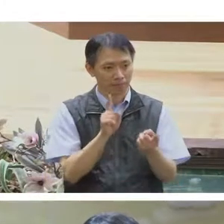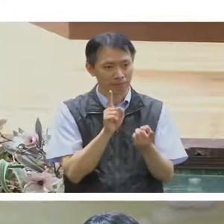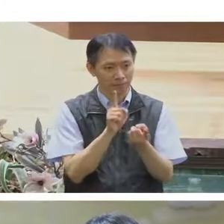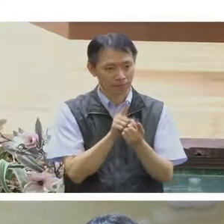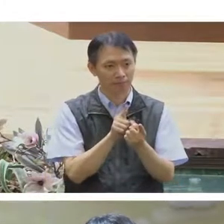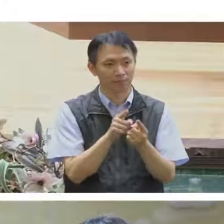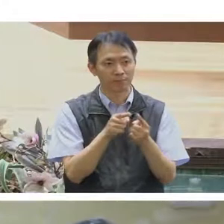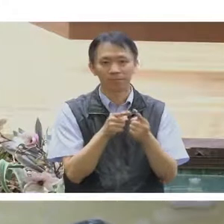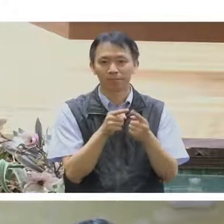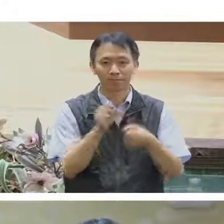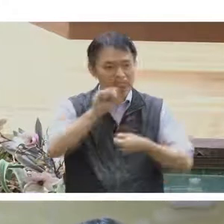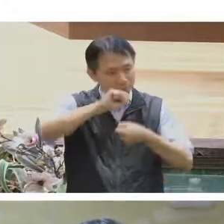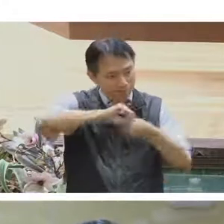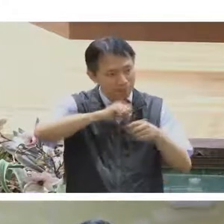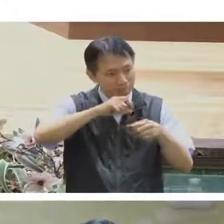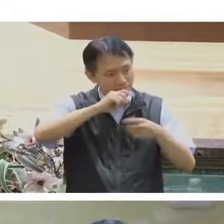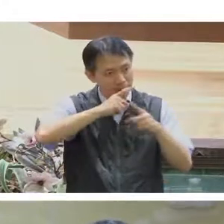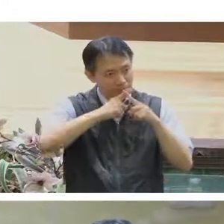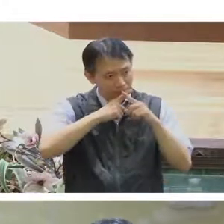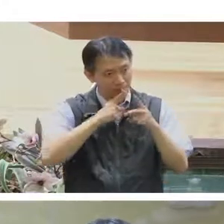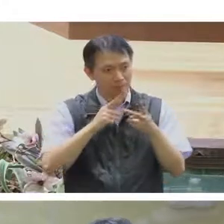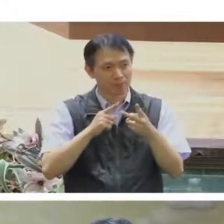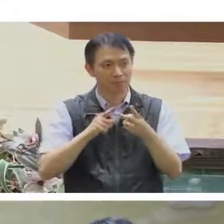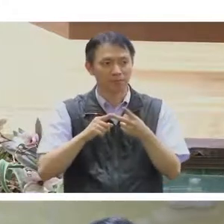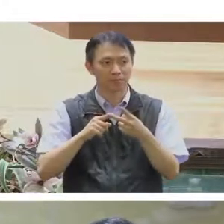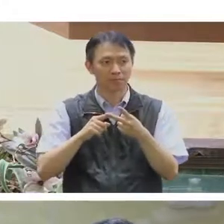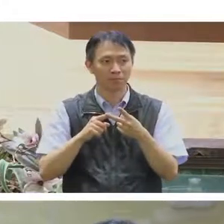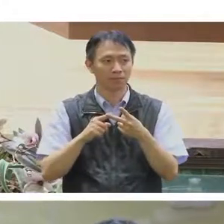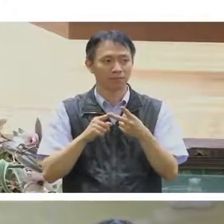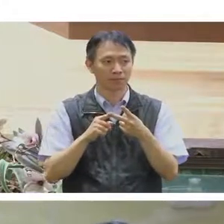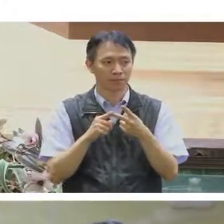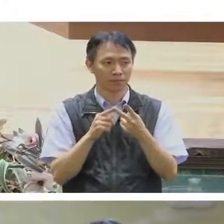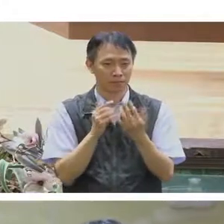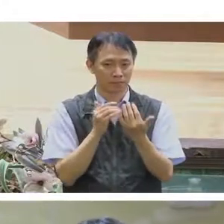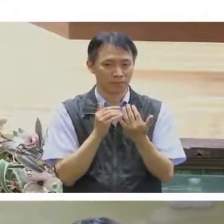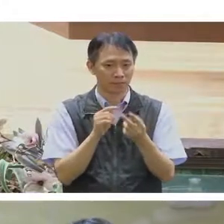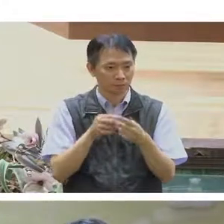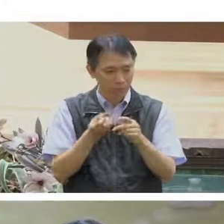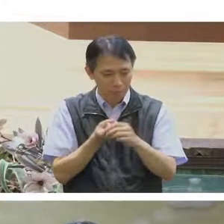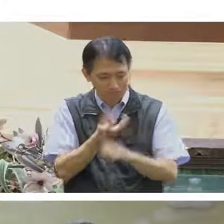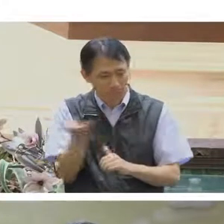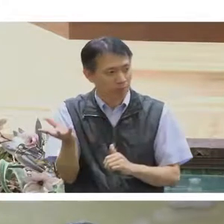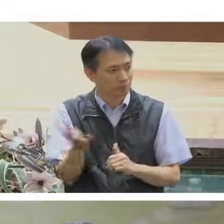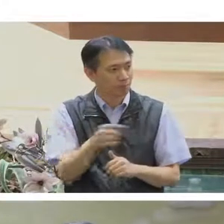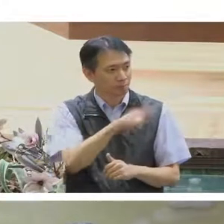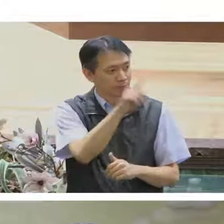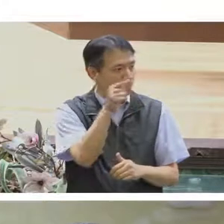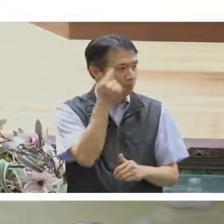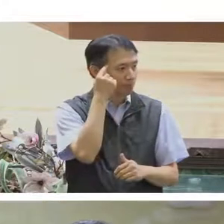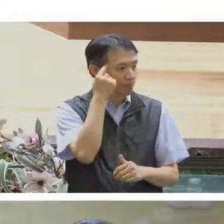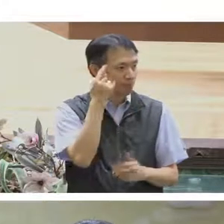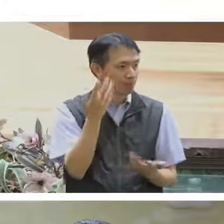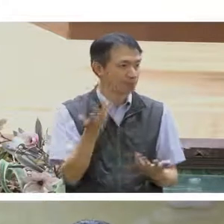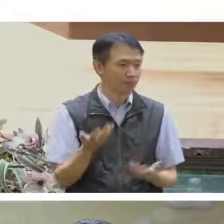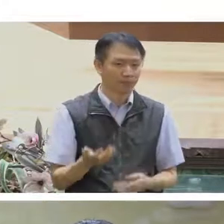密攻防，就是怎么样略过打压手段去传递讯息，大家有没有更多的想